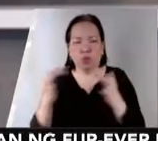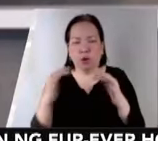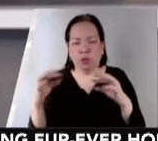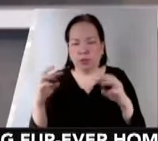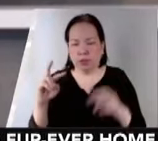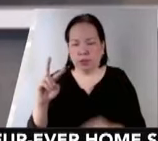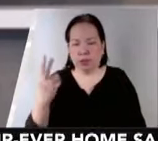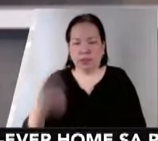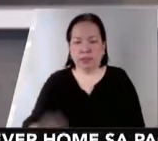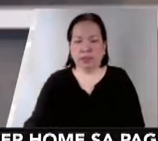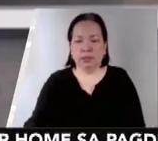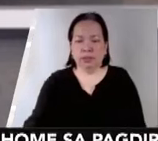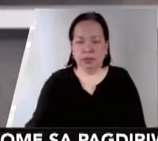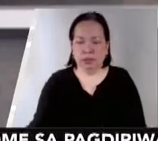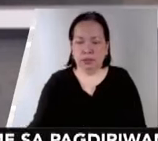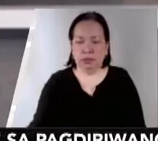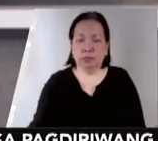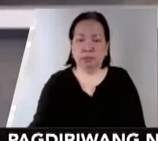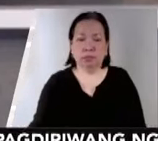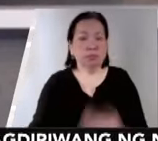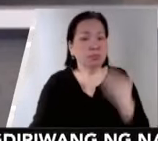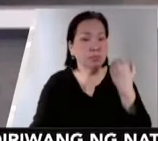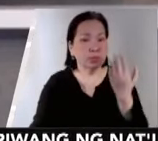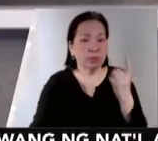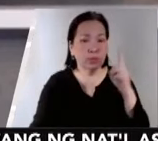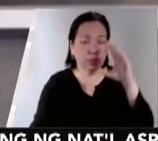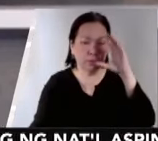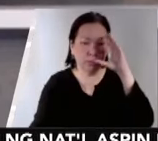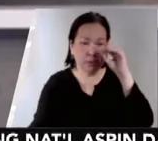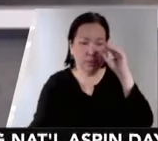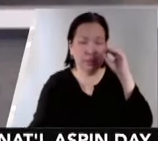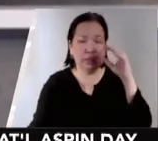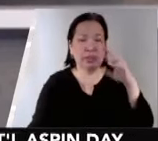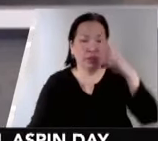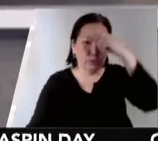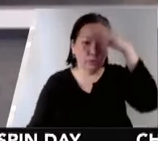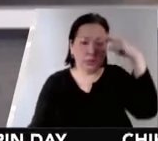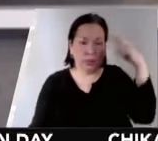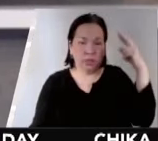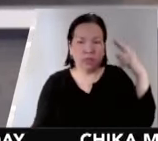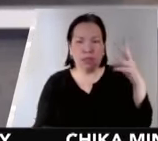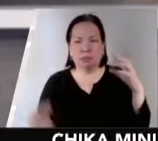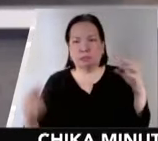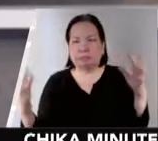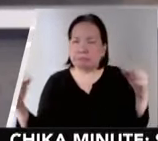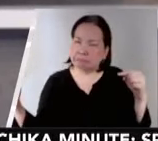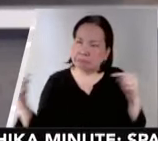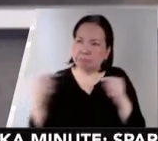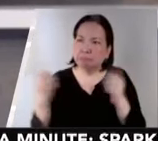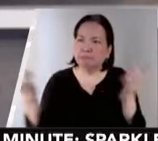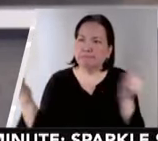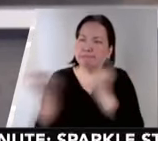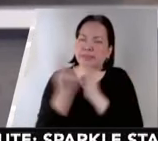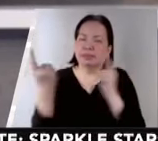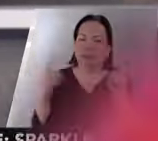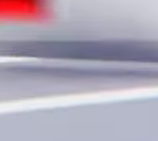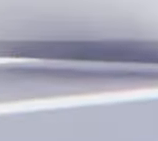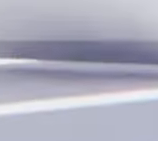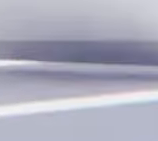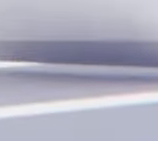Patay ang isang lalaki sa Rizal sa engkwentro sa pulisya na sumita sa kanya dahil sa bitbit niyang baril. Nakatutok si EJ